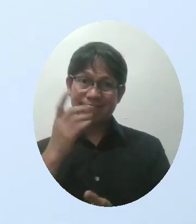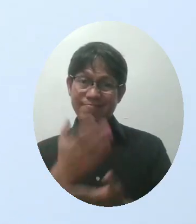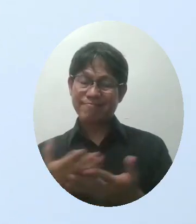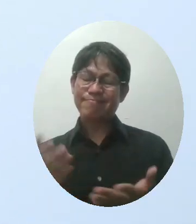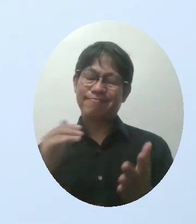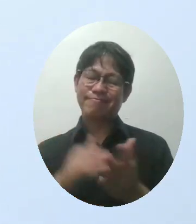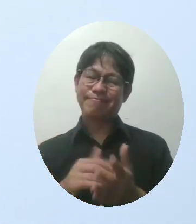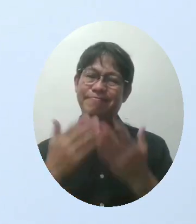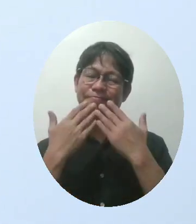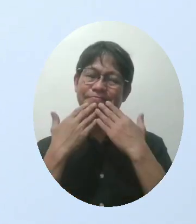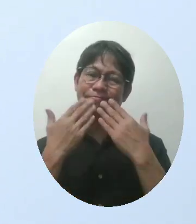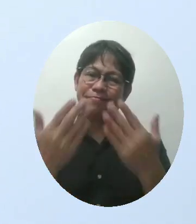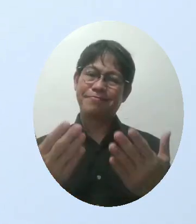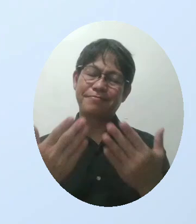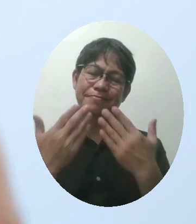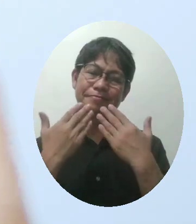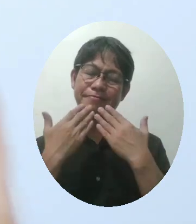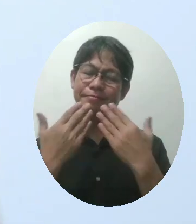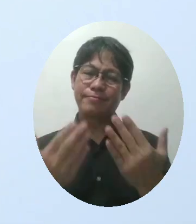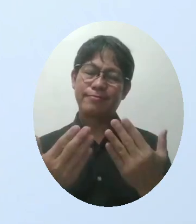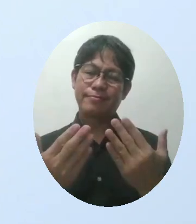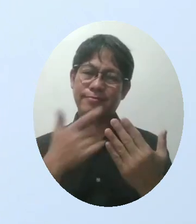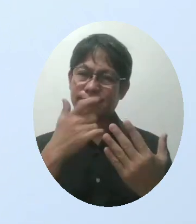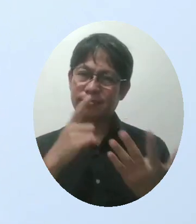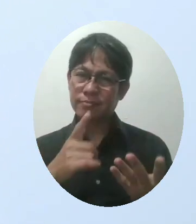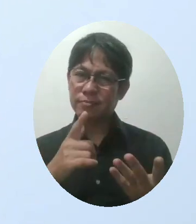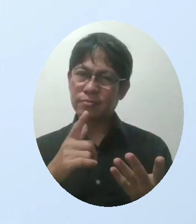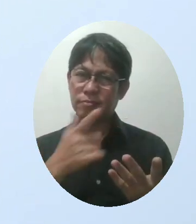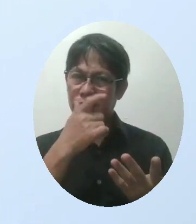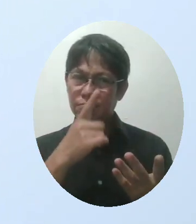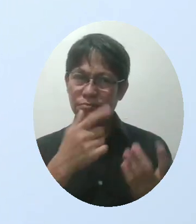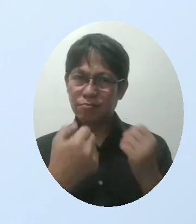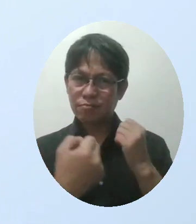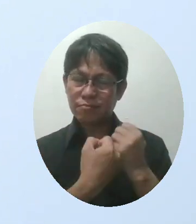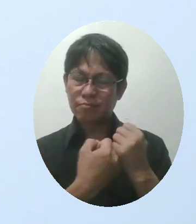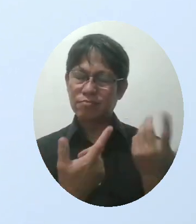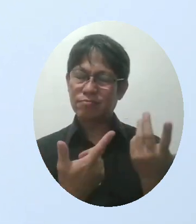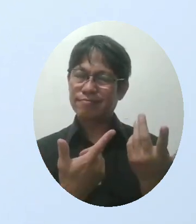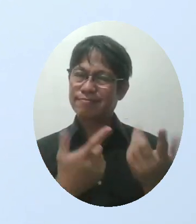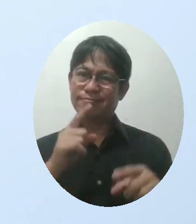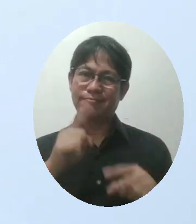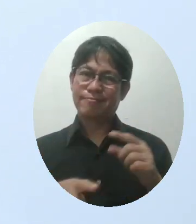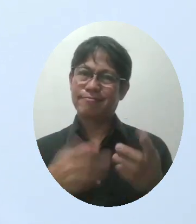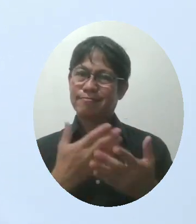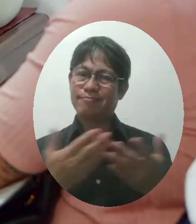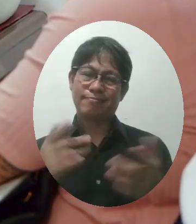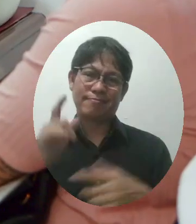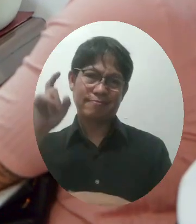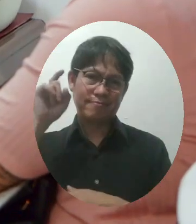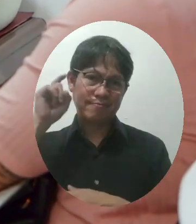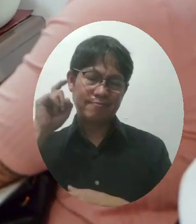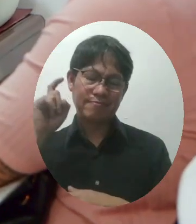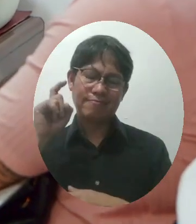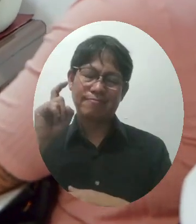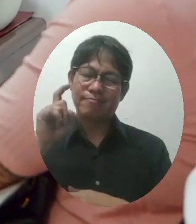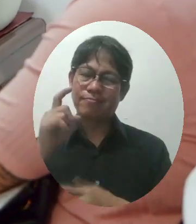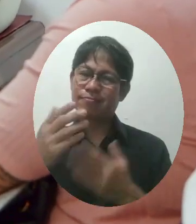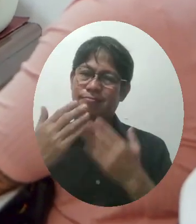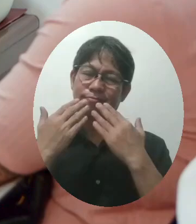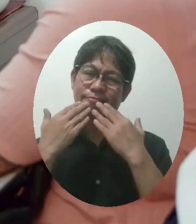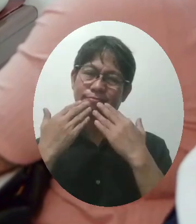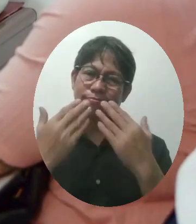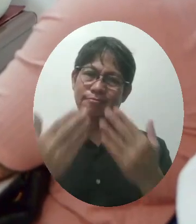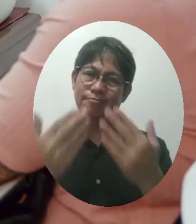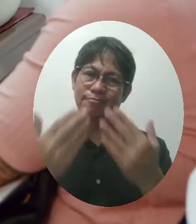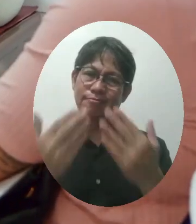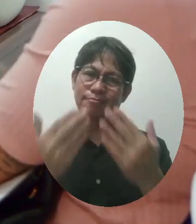yung hearing aid niya, sobra ako nagpapasalamat sa inyo. Kung hindi dahil sa inyo, kung hindi dahil sa tulong niyo, hindi siya magkakaroon ng hearing aid.